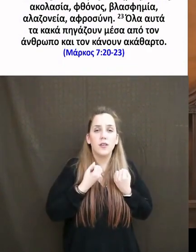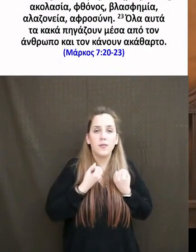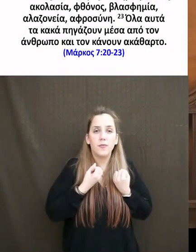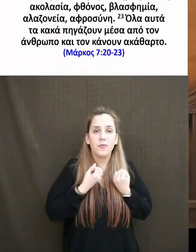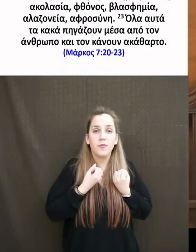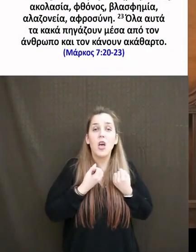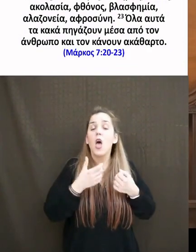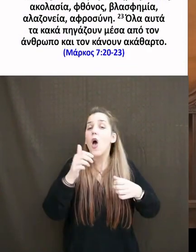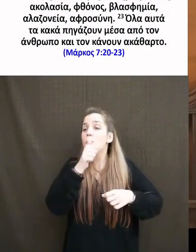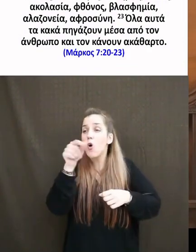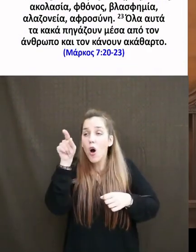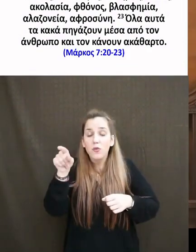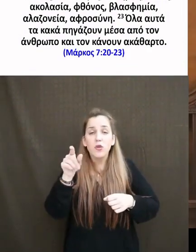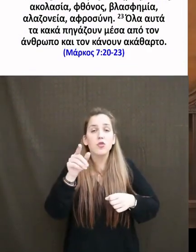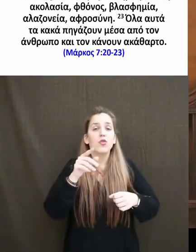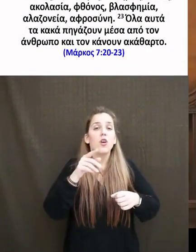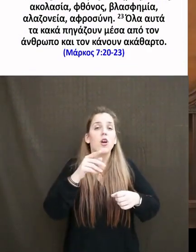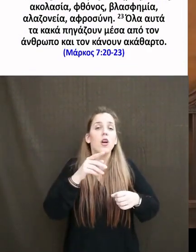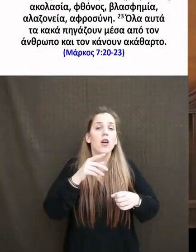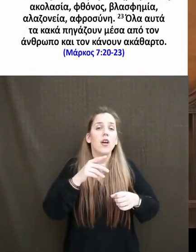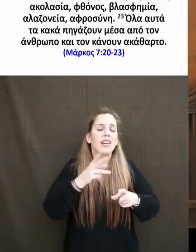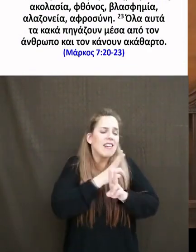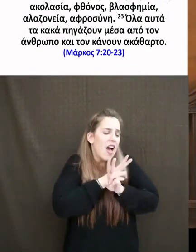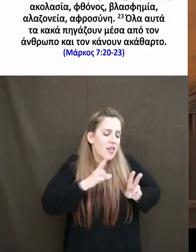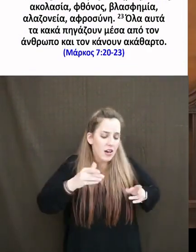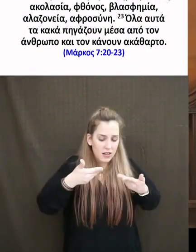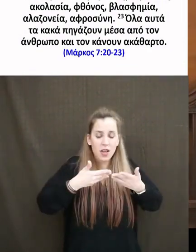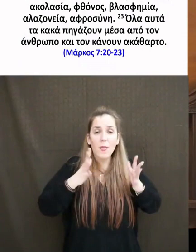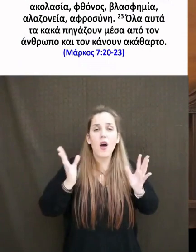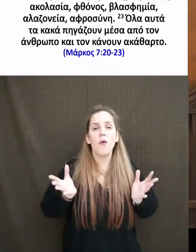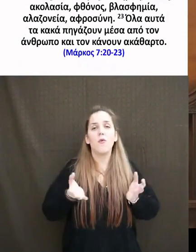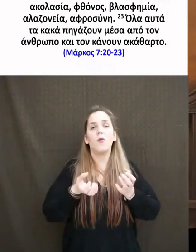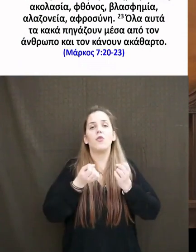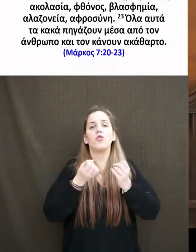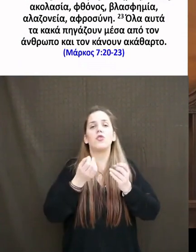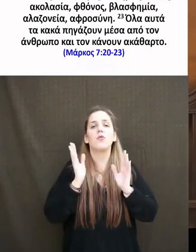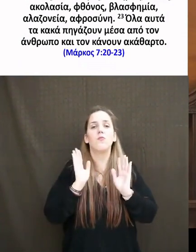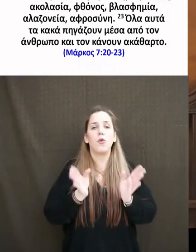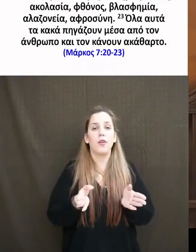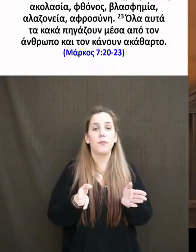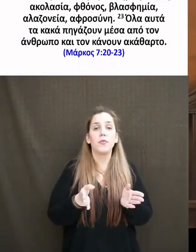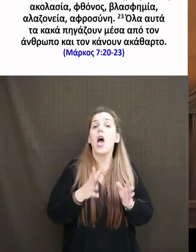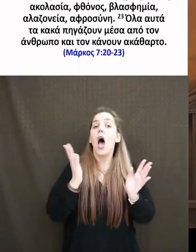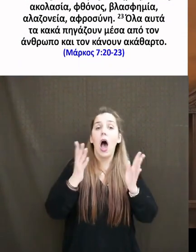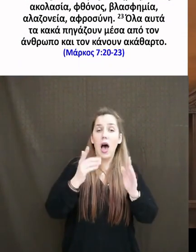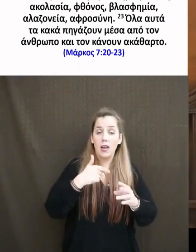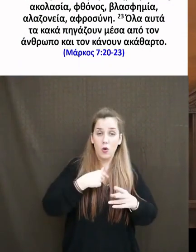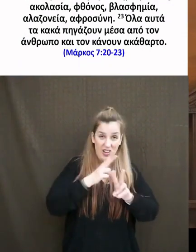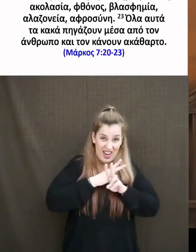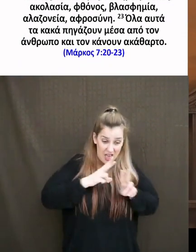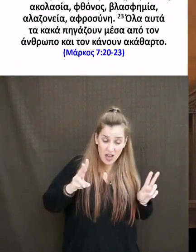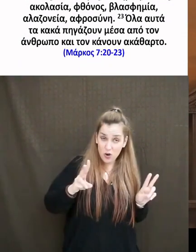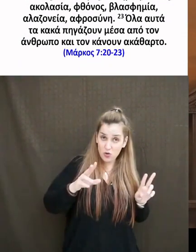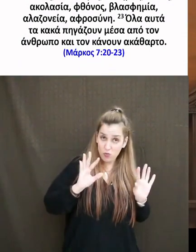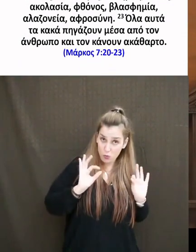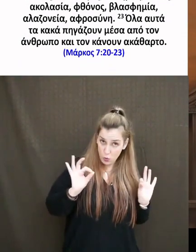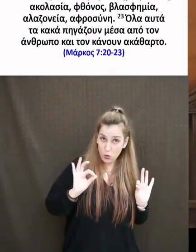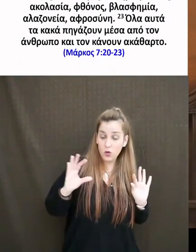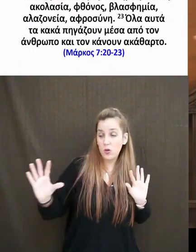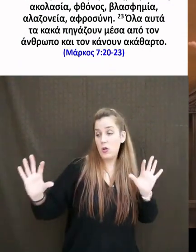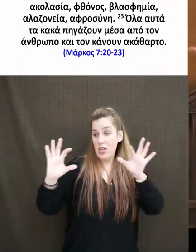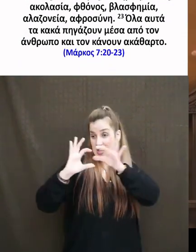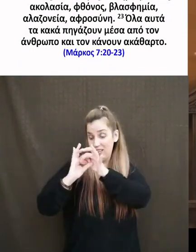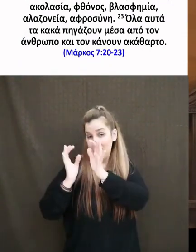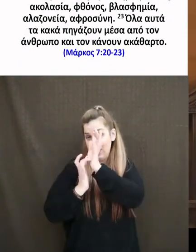να με καθαρίσει τόσο καλά, που να μπορώ ενωμένος μαζί Του να σταθώ μπροστά στο Θεό Πατέρα και να